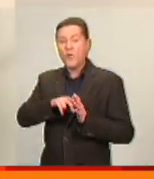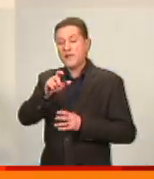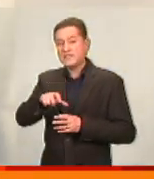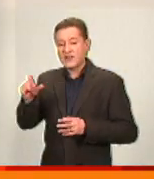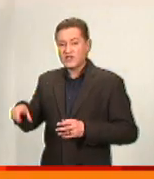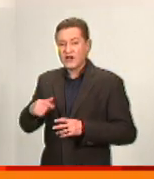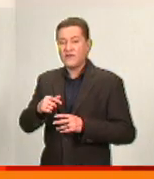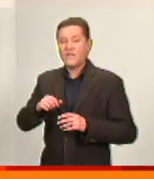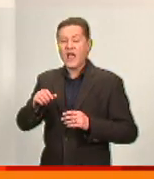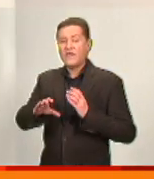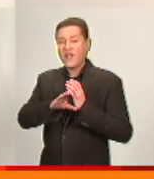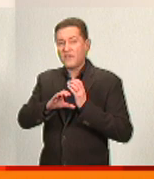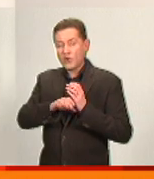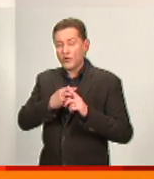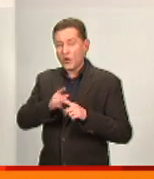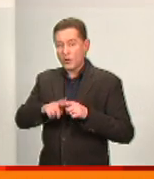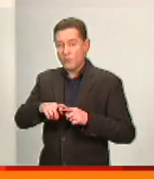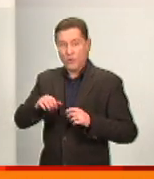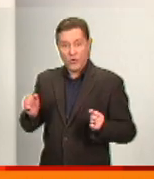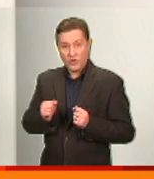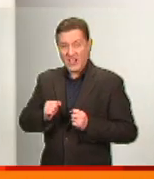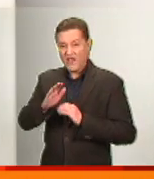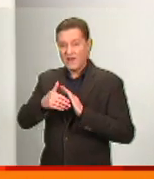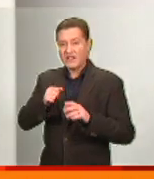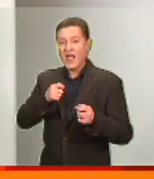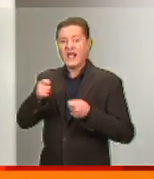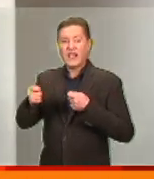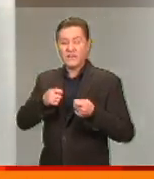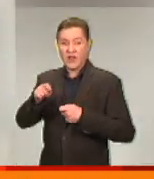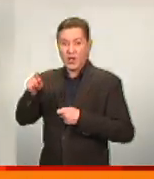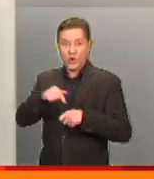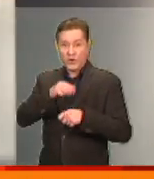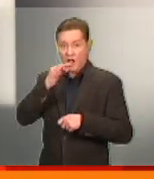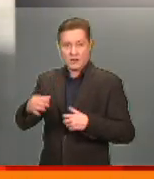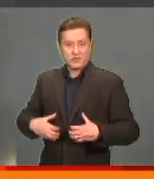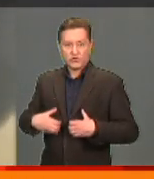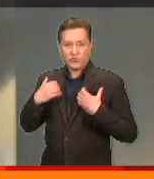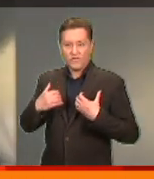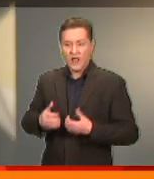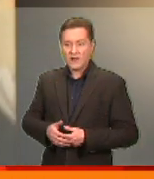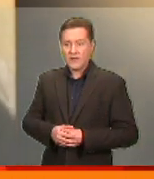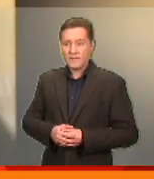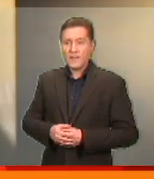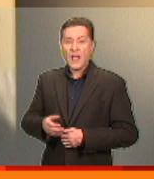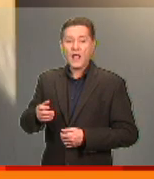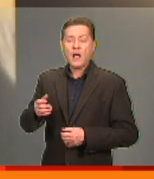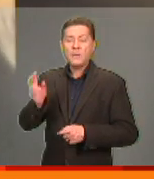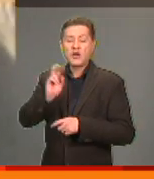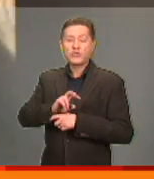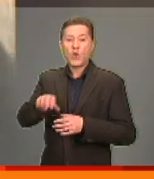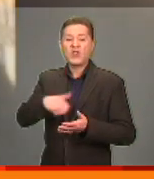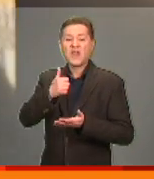якому вхурделило, викликали керівника потяга. Але його реакція людей шокувала. Прийшов начальник поїзда